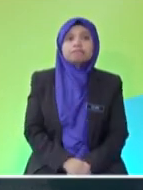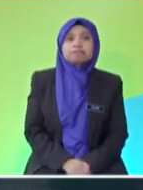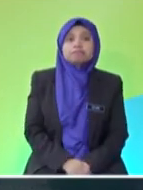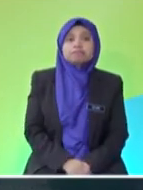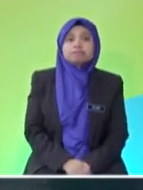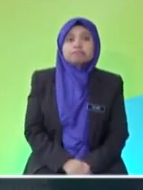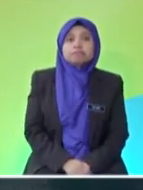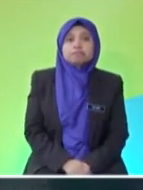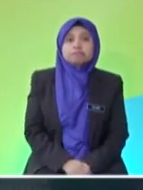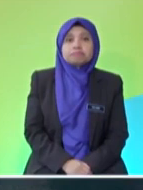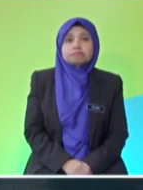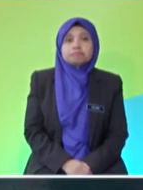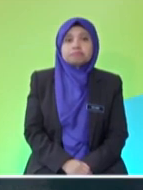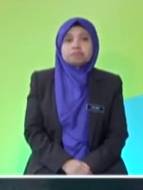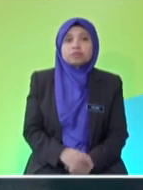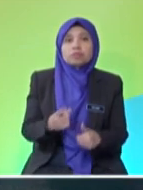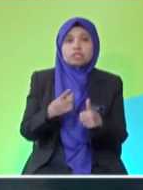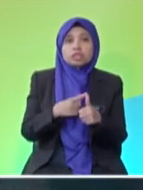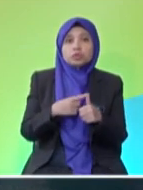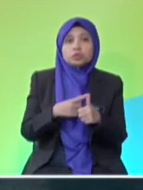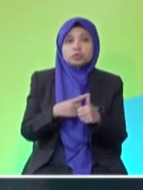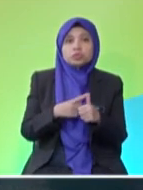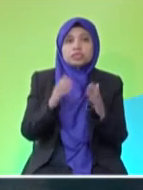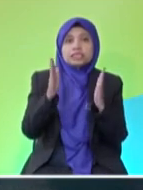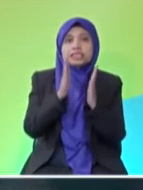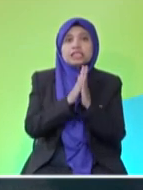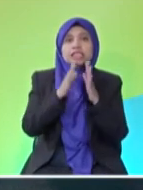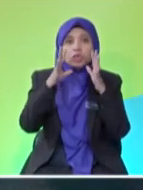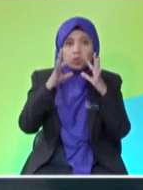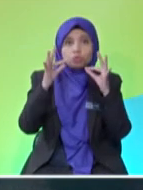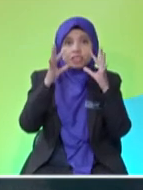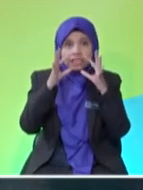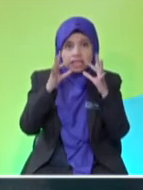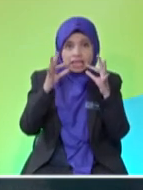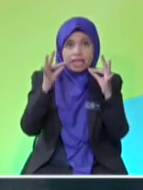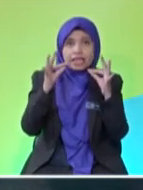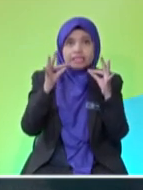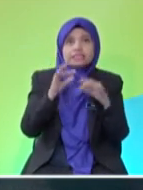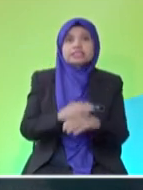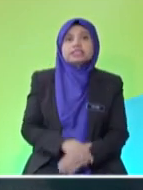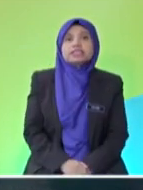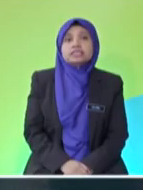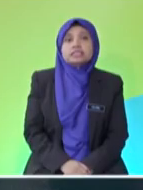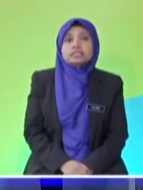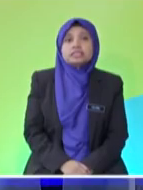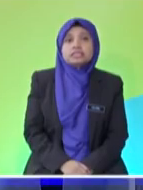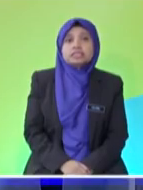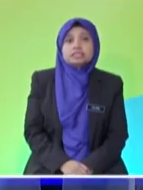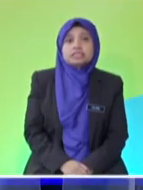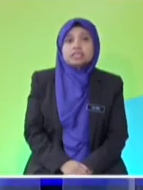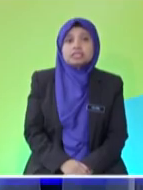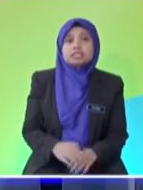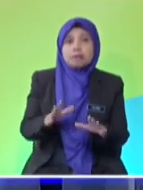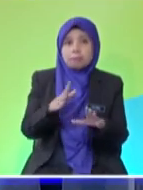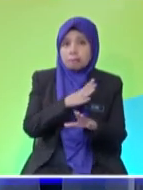yang pertama stiker kucing eh nanti Miracle diletakkan di hadapan Baiklah samping samping